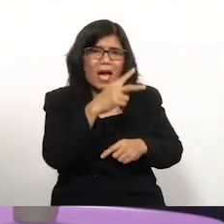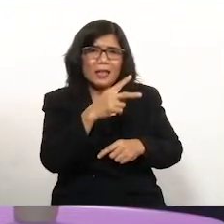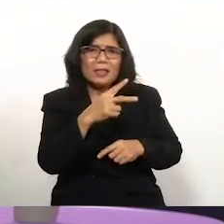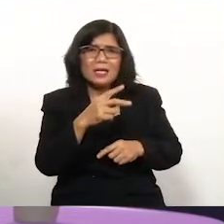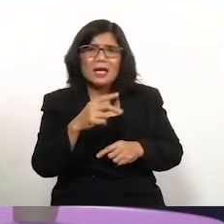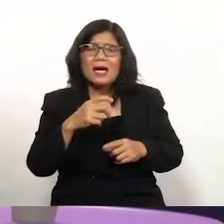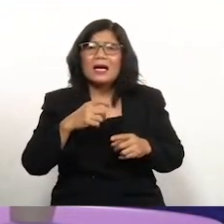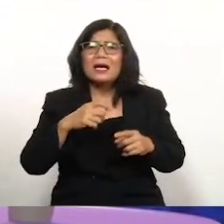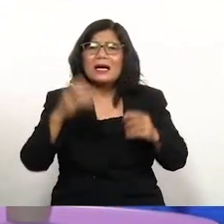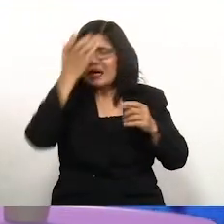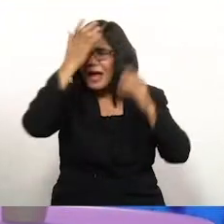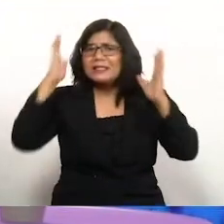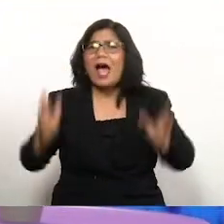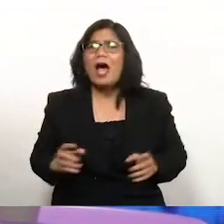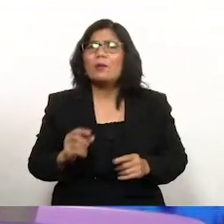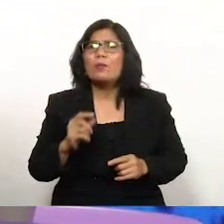kebut-kebutan